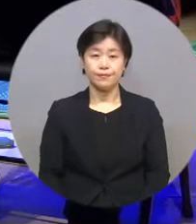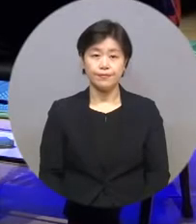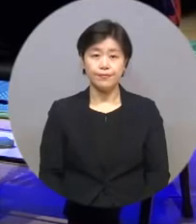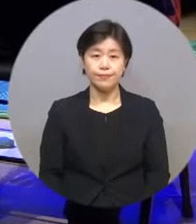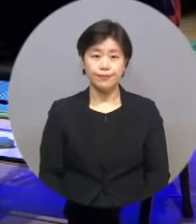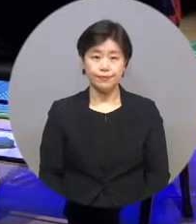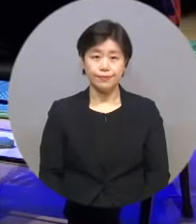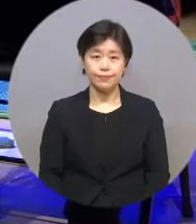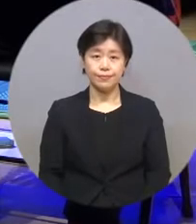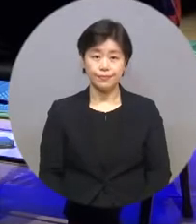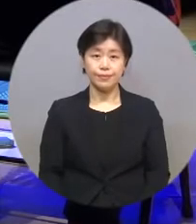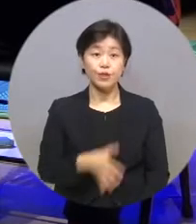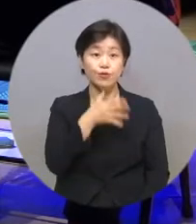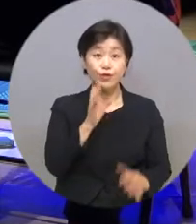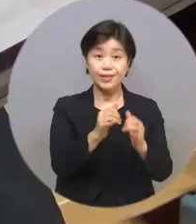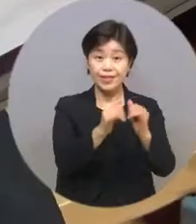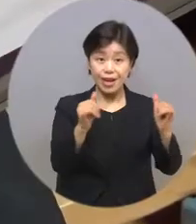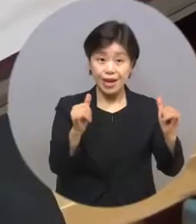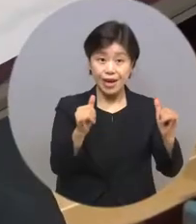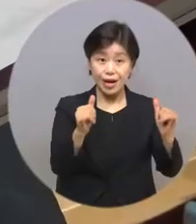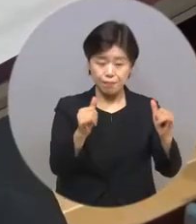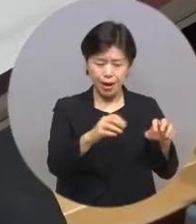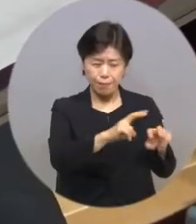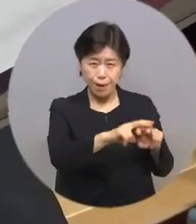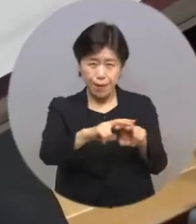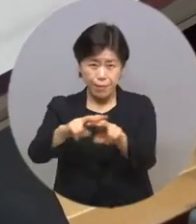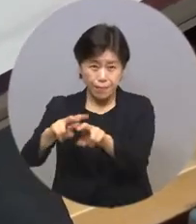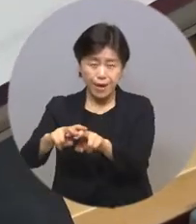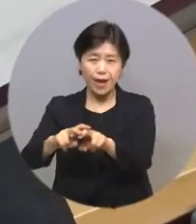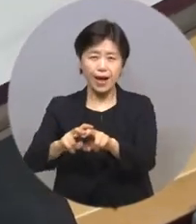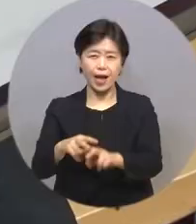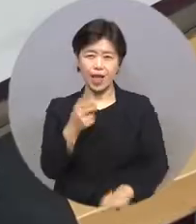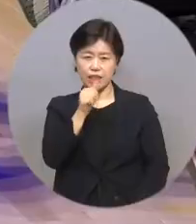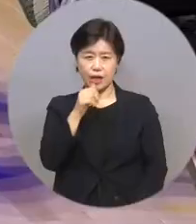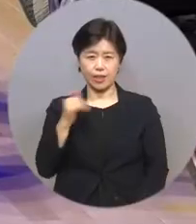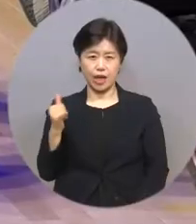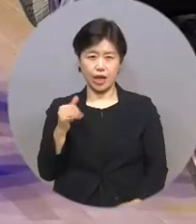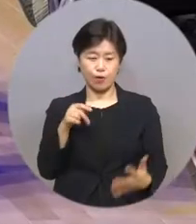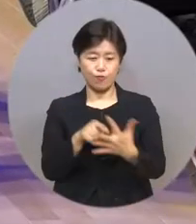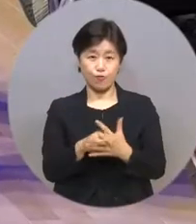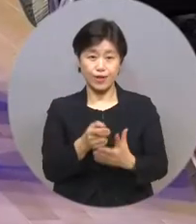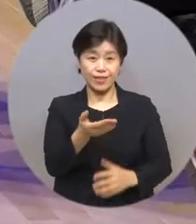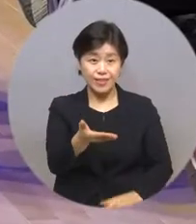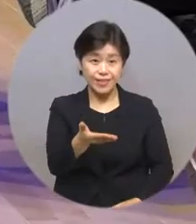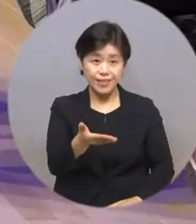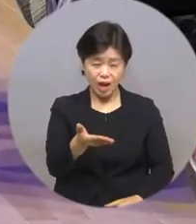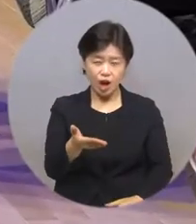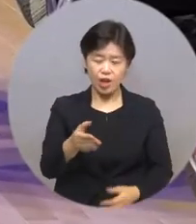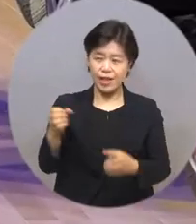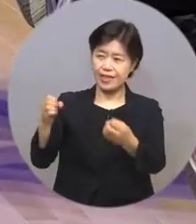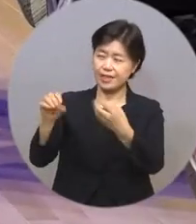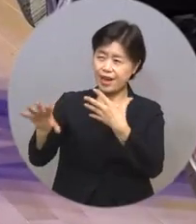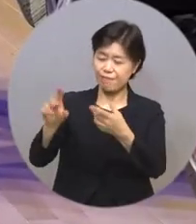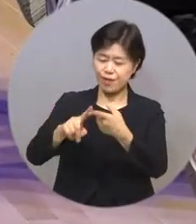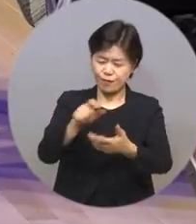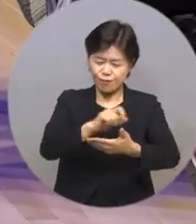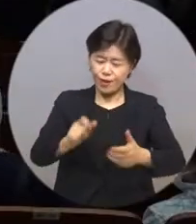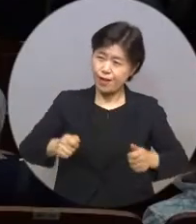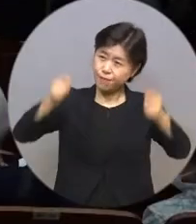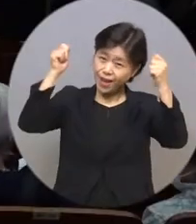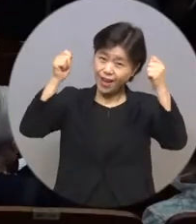무대에서 노인들이 사회자의 문제를 듣고 화이트보드에 답을 적습니다 답을 적는 노인들의 손길에는 열이가